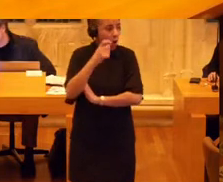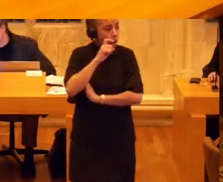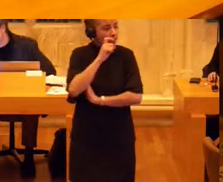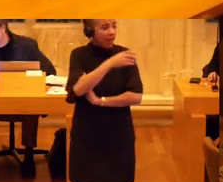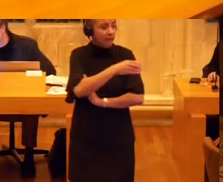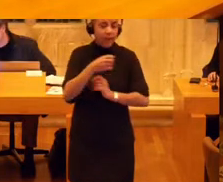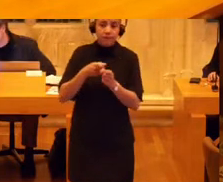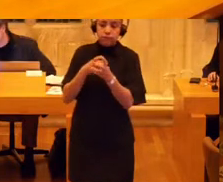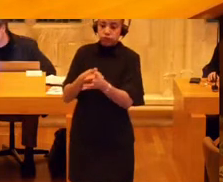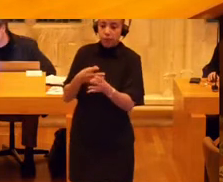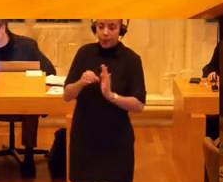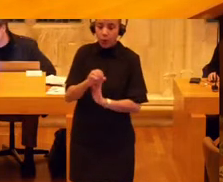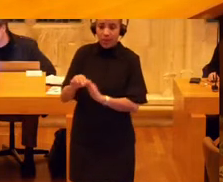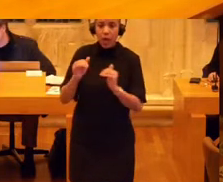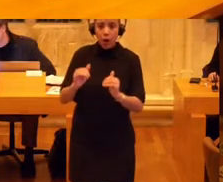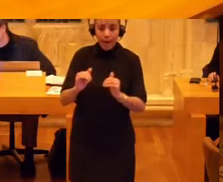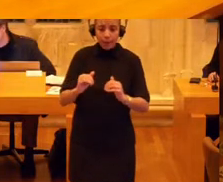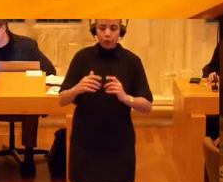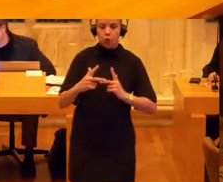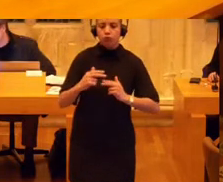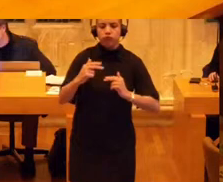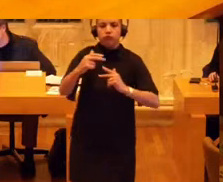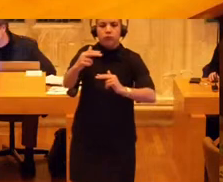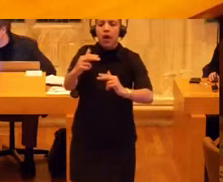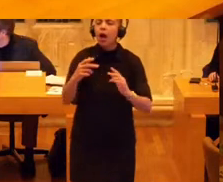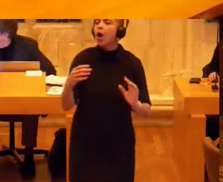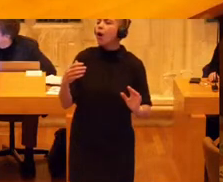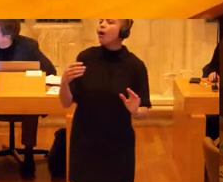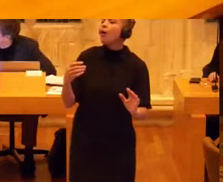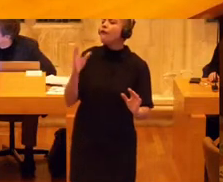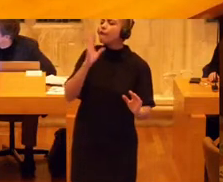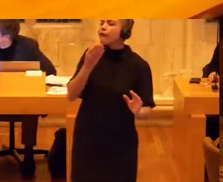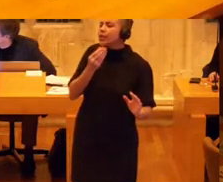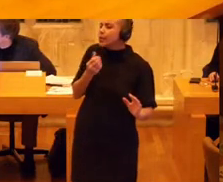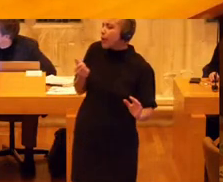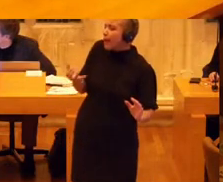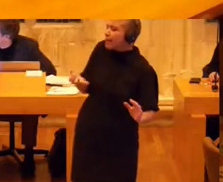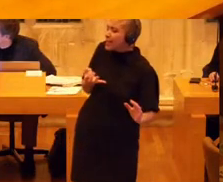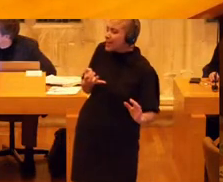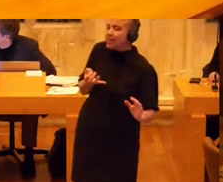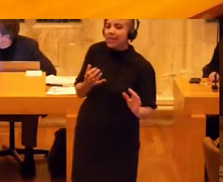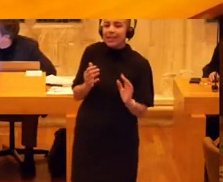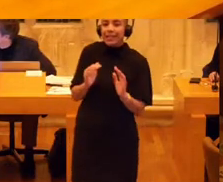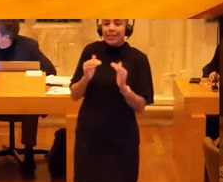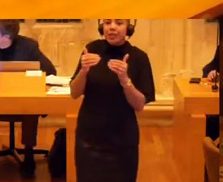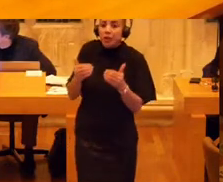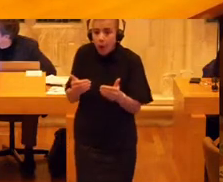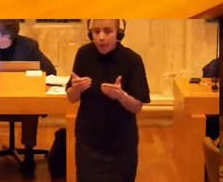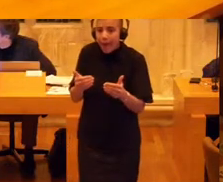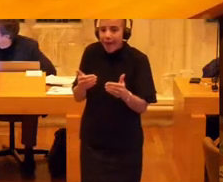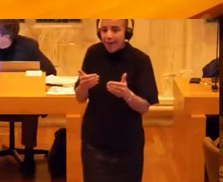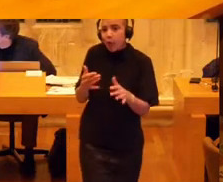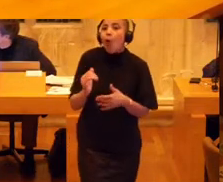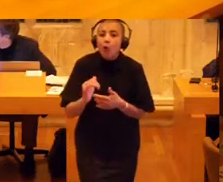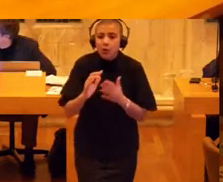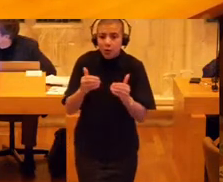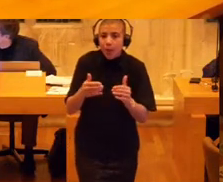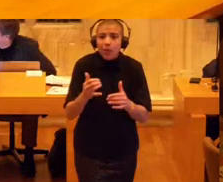c'est aussi important. Ce que, Francis, tu appelles les stop and go, en fait, c'est les préconisations du CEREMA. On en a